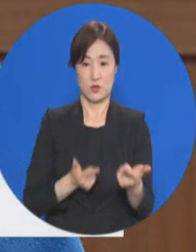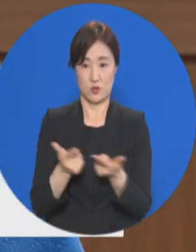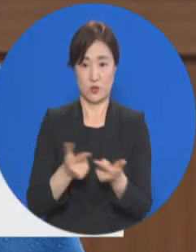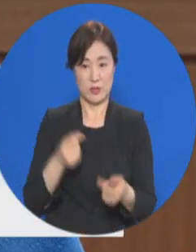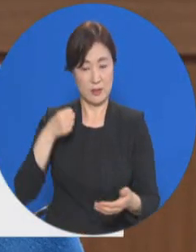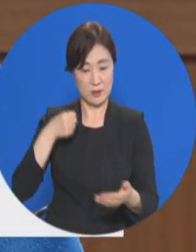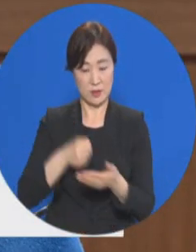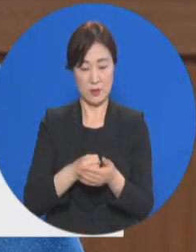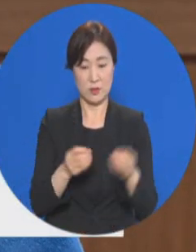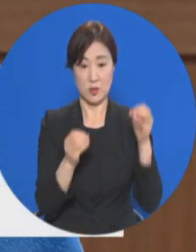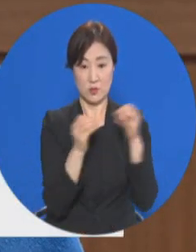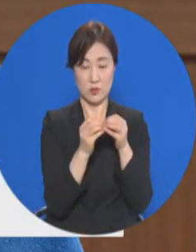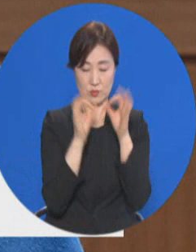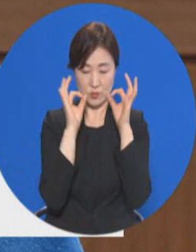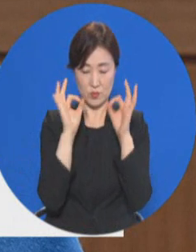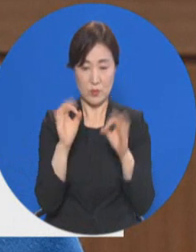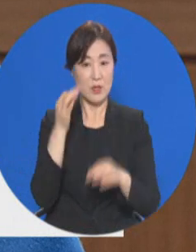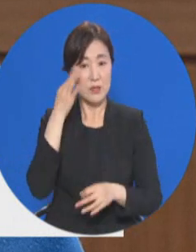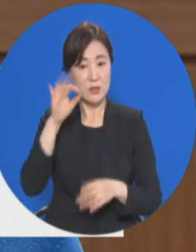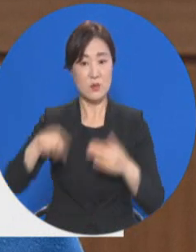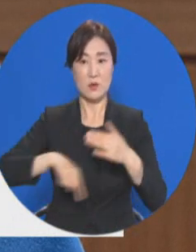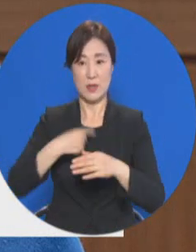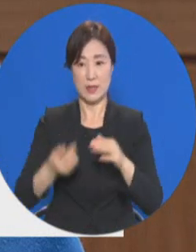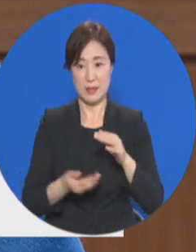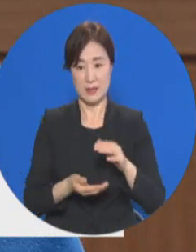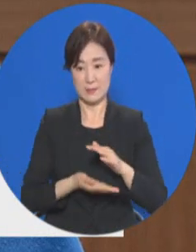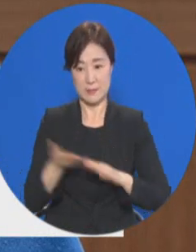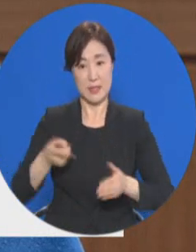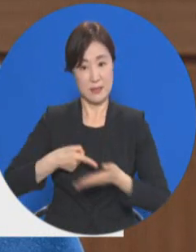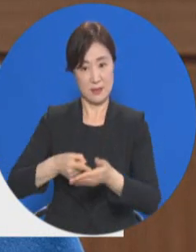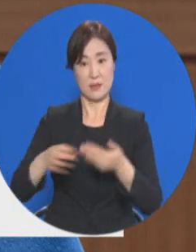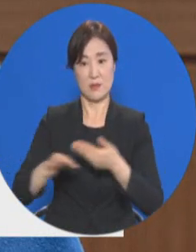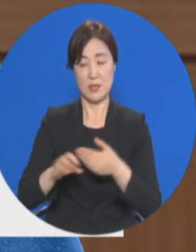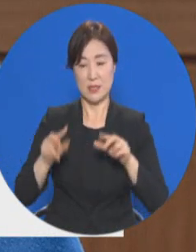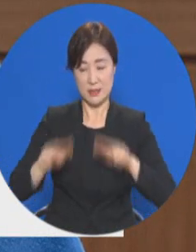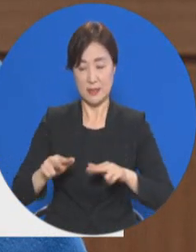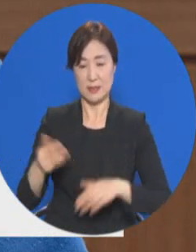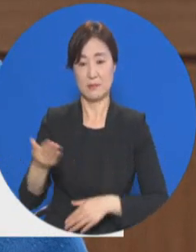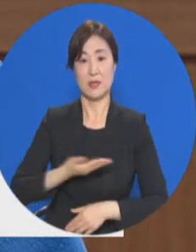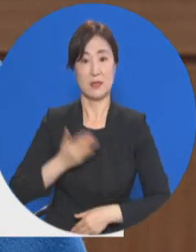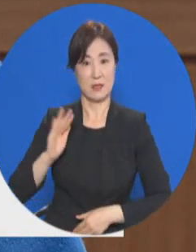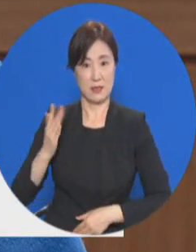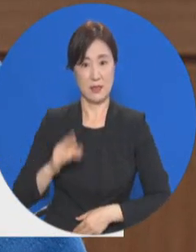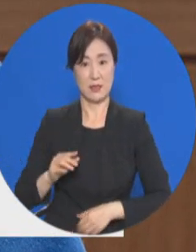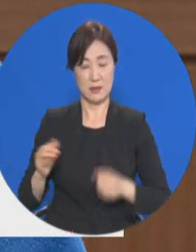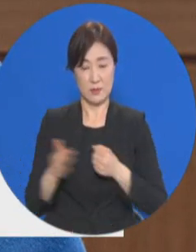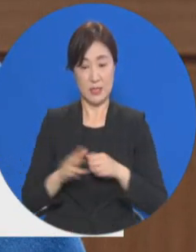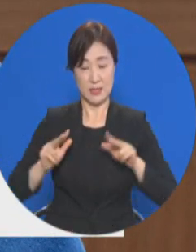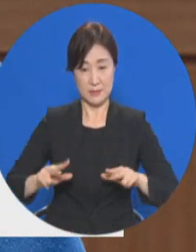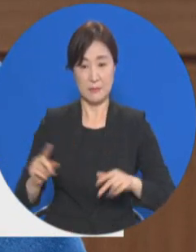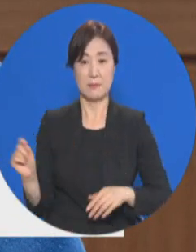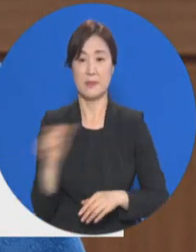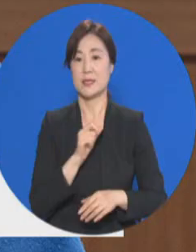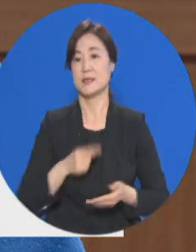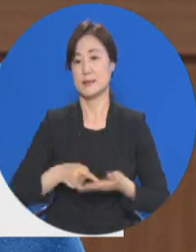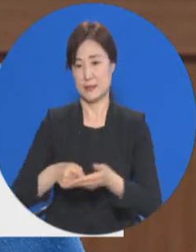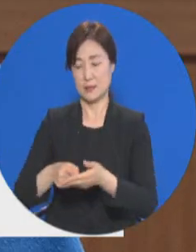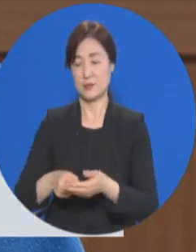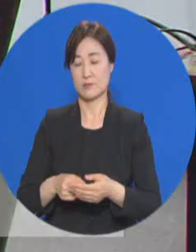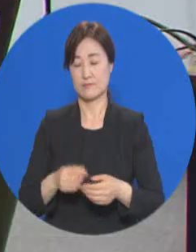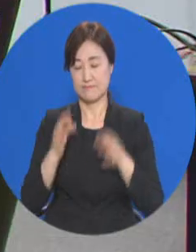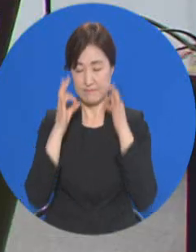이내에 저희가 이전을 신청하면 즉시 받아들이도록 되어 있습니다. 그래서 저희는 최대한 빨리 이전을 하려고 노력하고